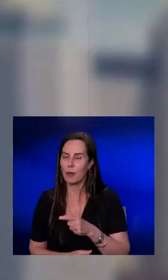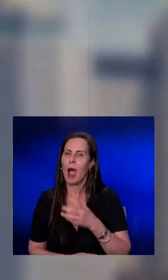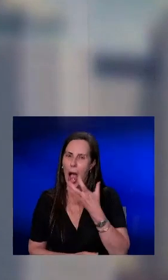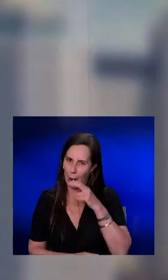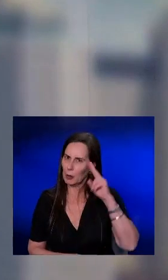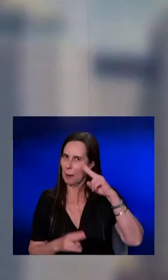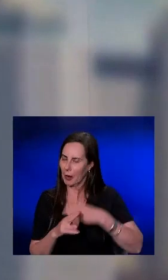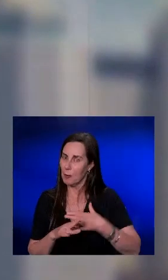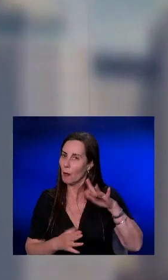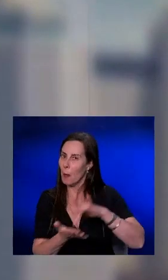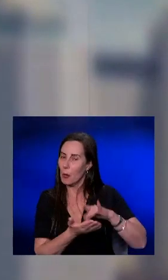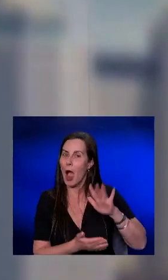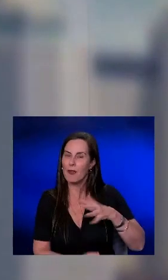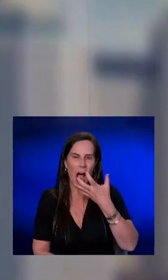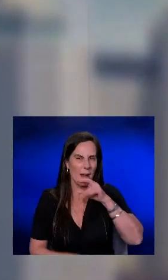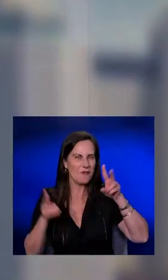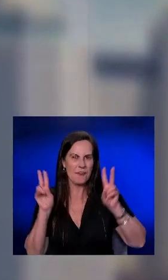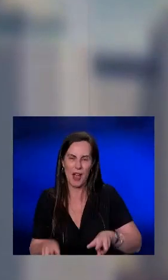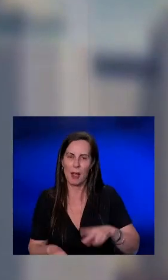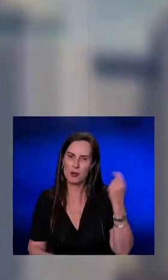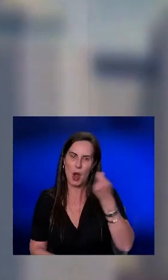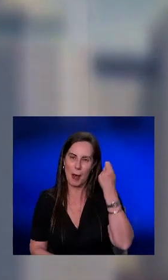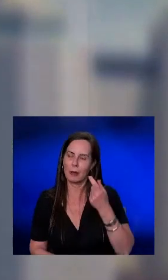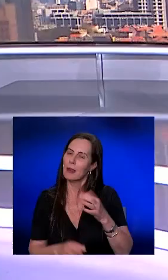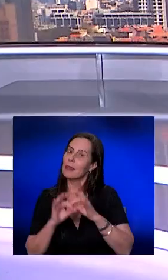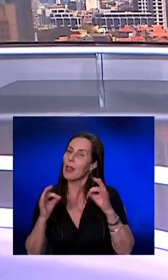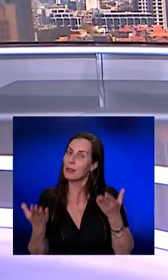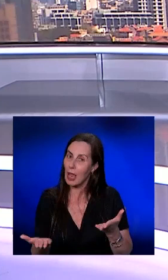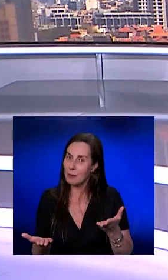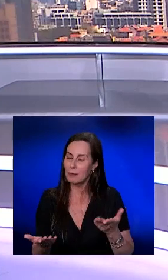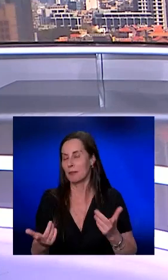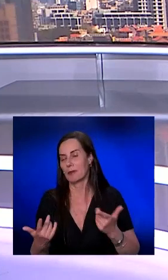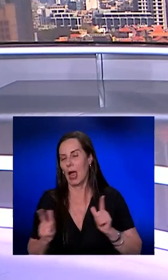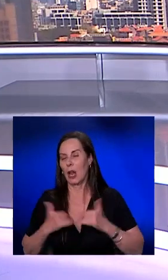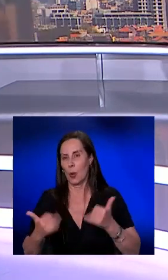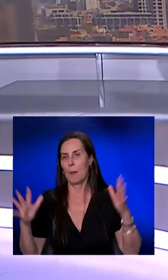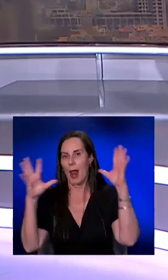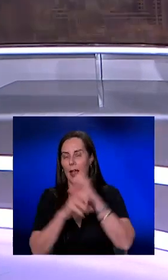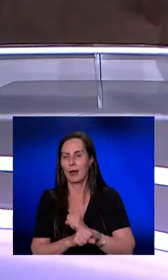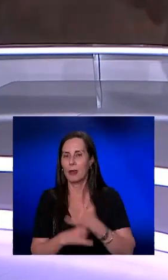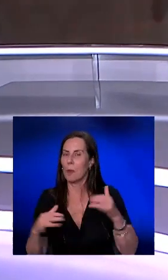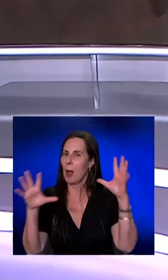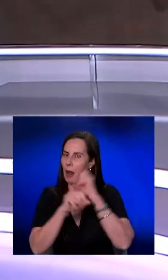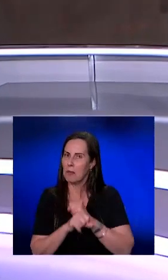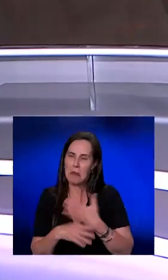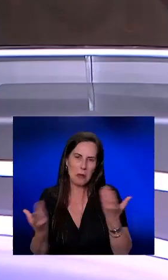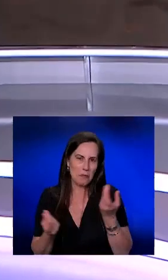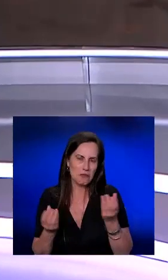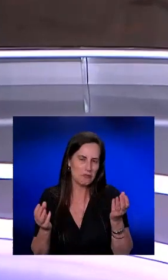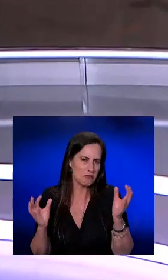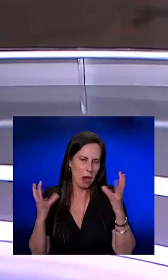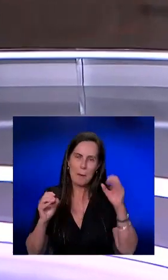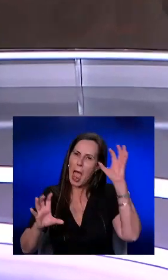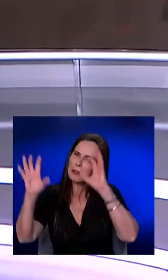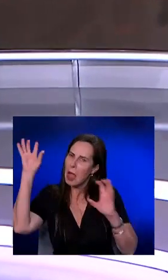מהרגיל, וברוב האזורים אפילו יש שרבי בשבת. אז בואו נתחיל קודם כל ממה שצפו לנו הלילה הזה. הלילה עדיין אין משהו מיוחד, הרבה מאוד עננים